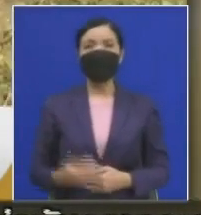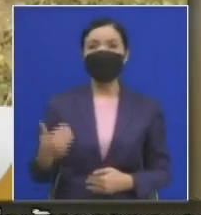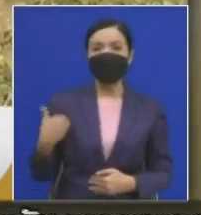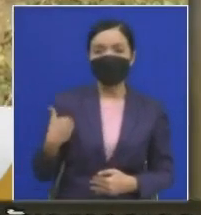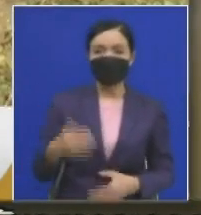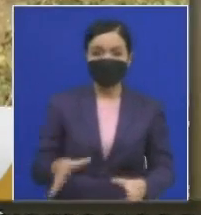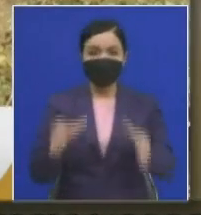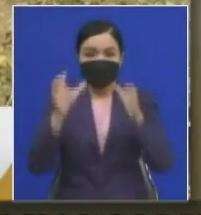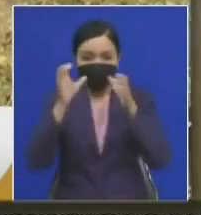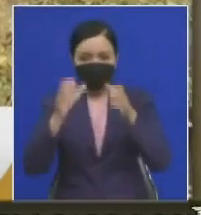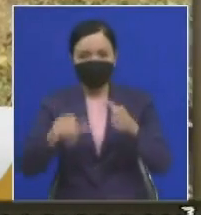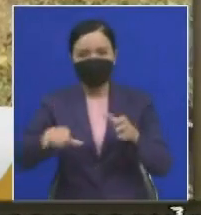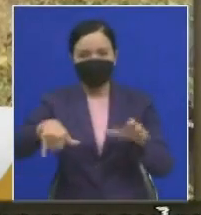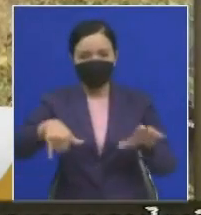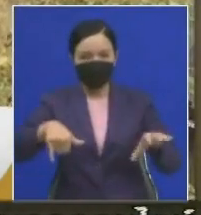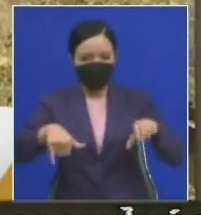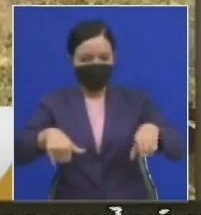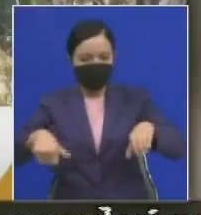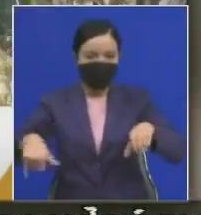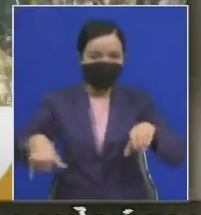ากฏว่า เสือยงไมตดปดัก